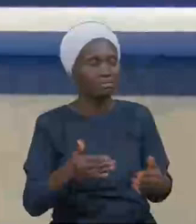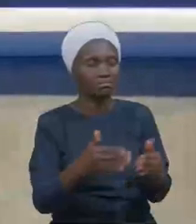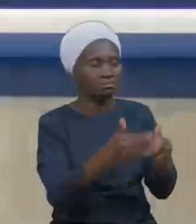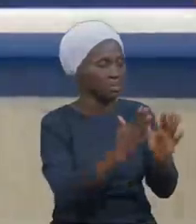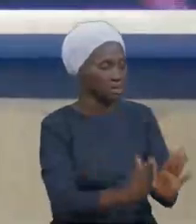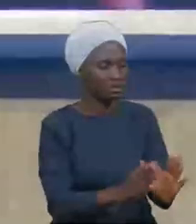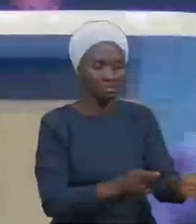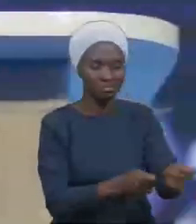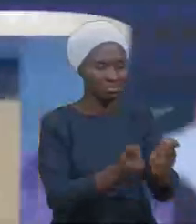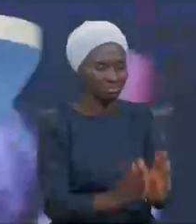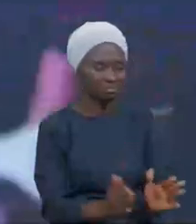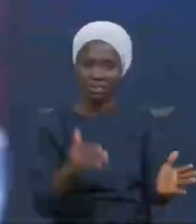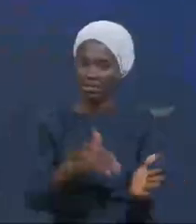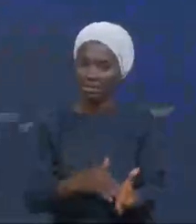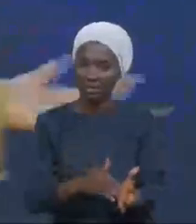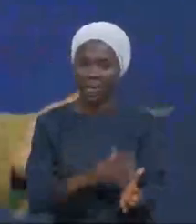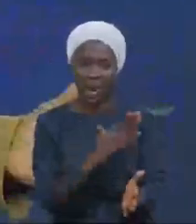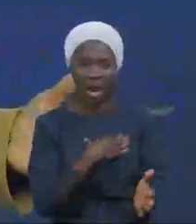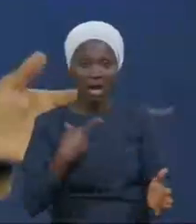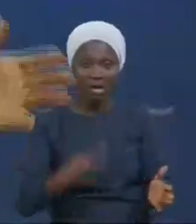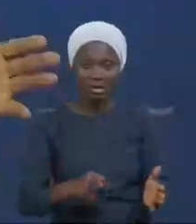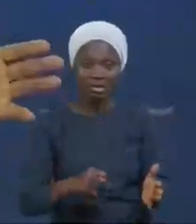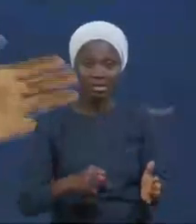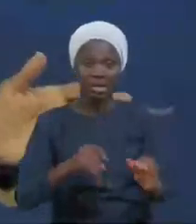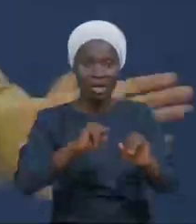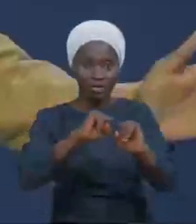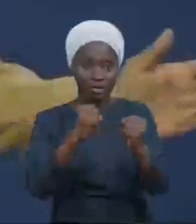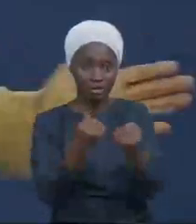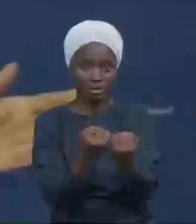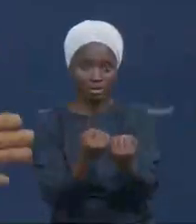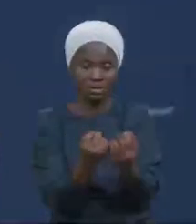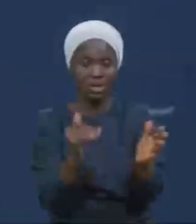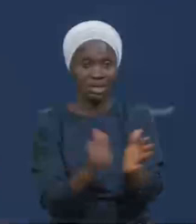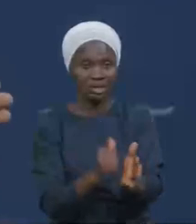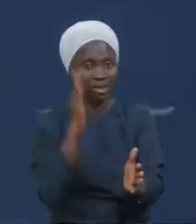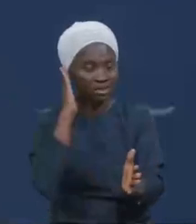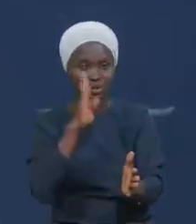Et la société qui dit va là-bas, va là-bas, va là-bas